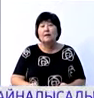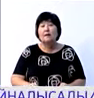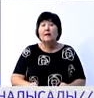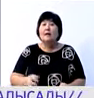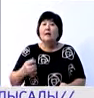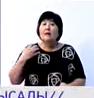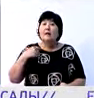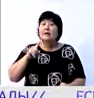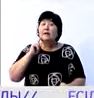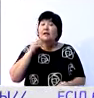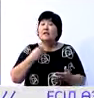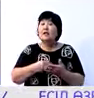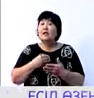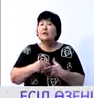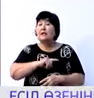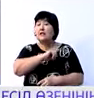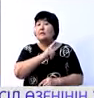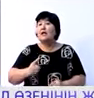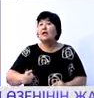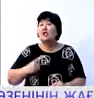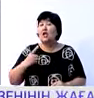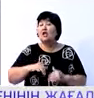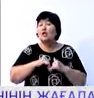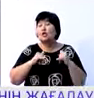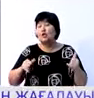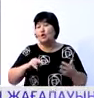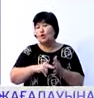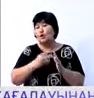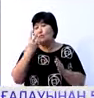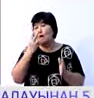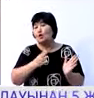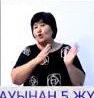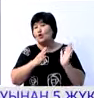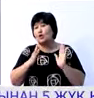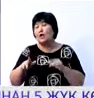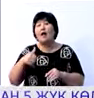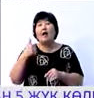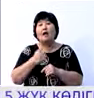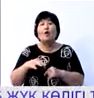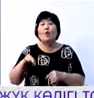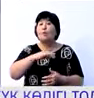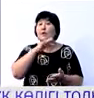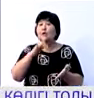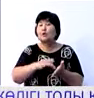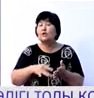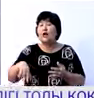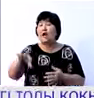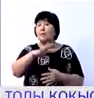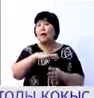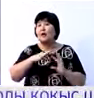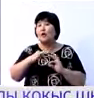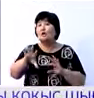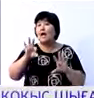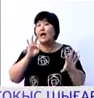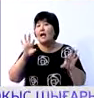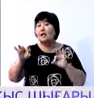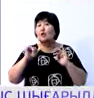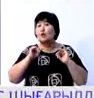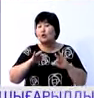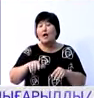Сыр жастарының бизнес біліктілігін жетілдіруге негізделген жоба үш кезеңнен тұрады. Әуелі облыс орталығымен барлық аудандарда іріктеу